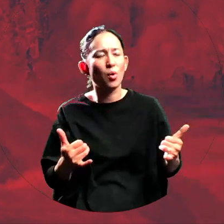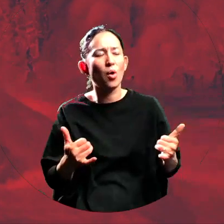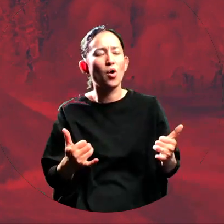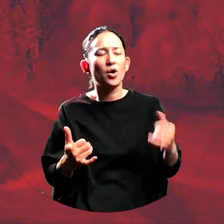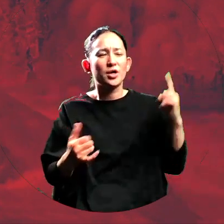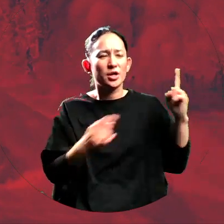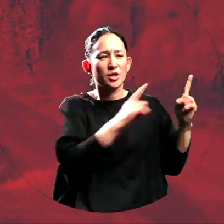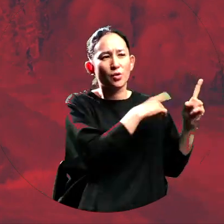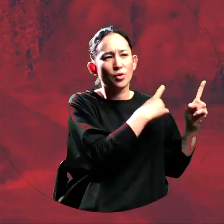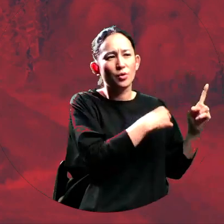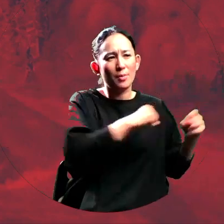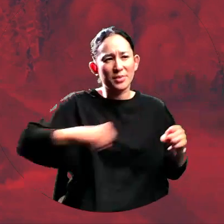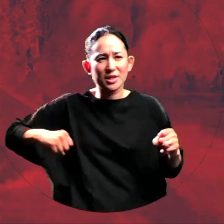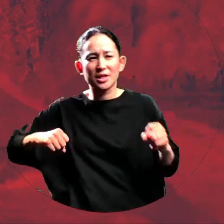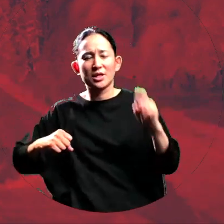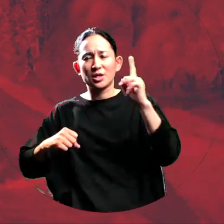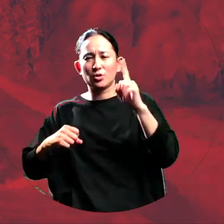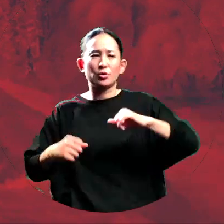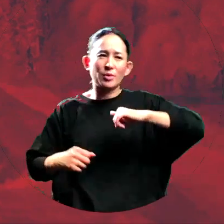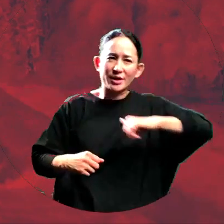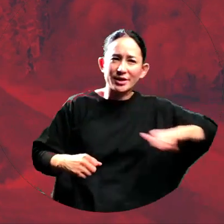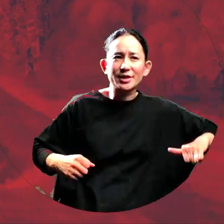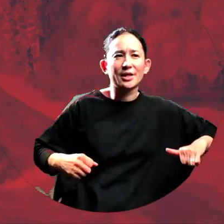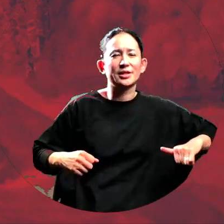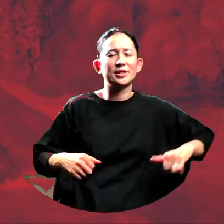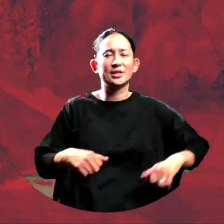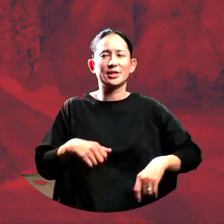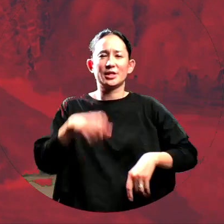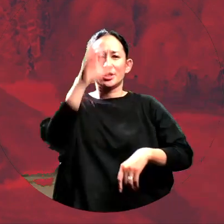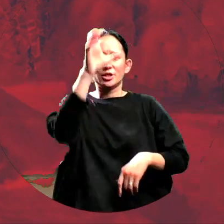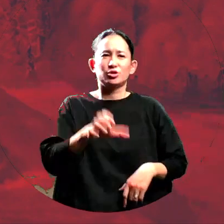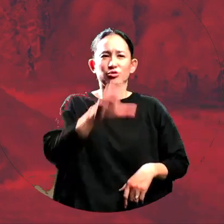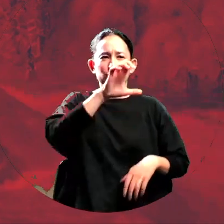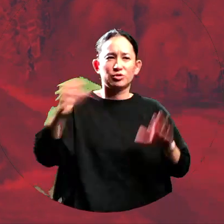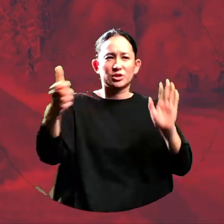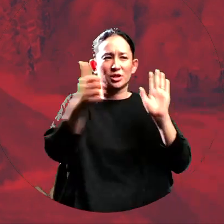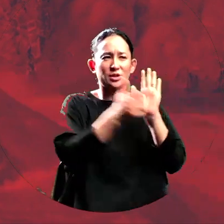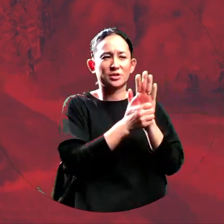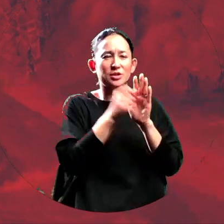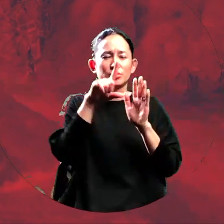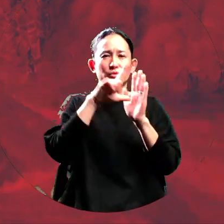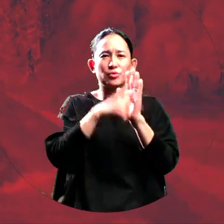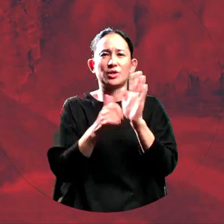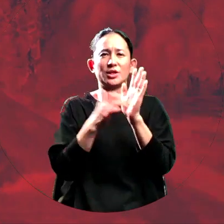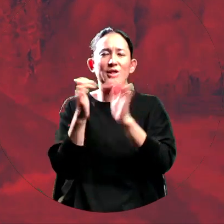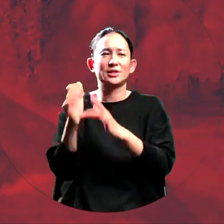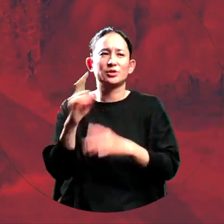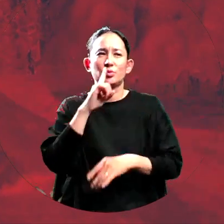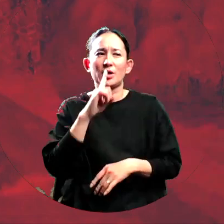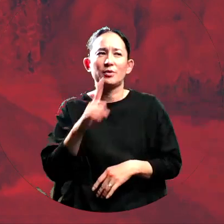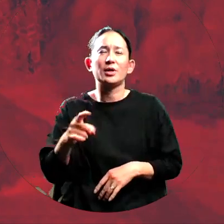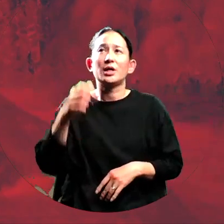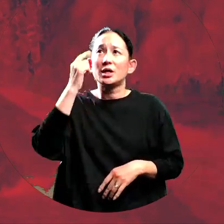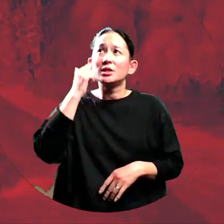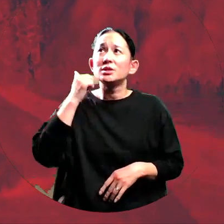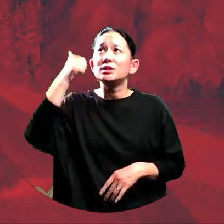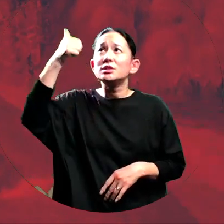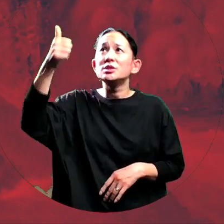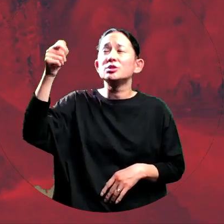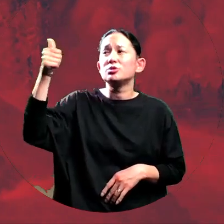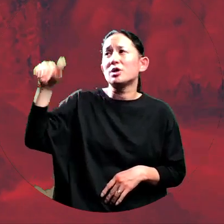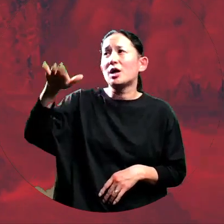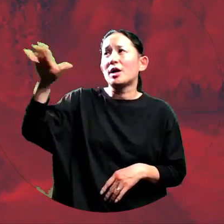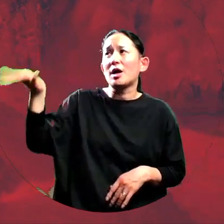に、もう一人は左に十字架につけた。その時イエスはこう言われた。父よ、彼らをお許し